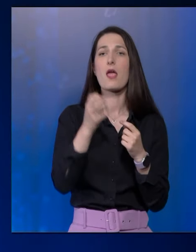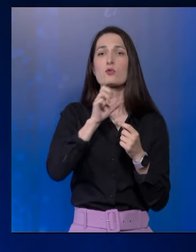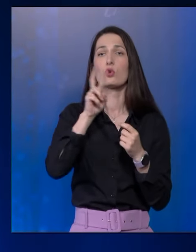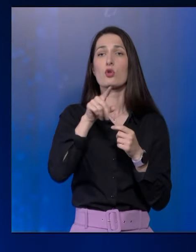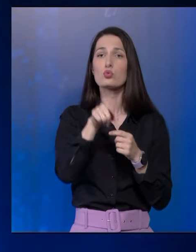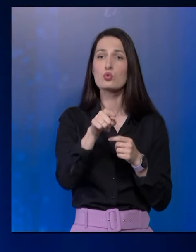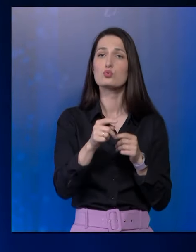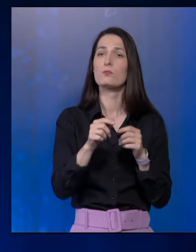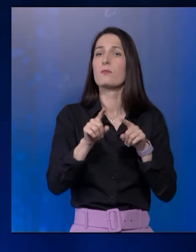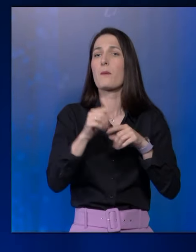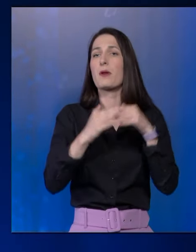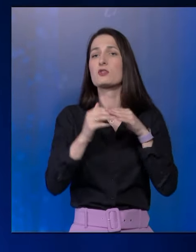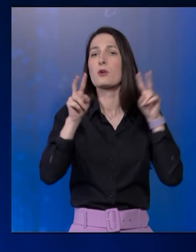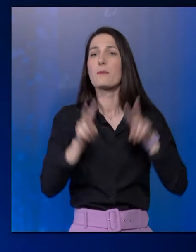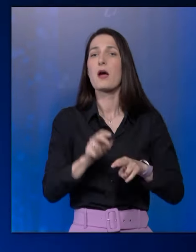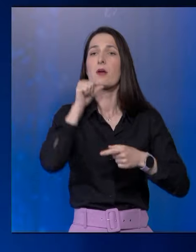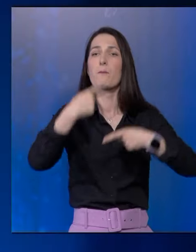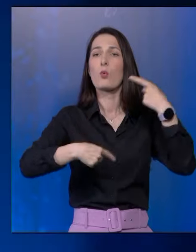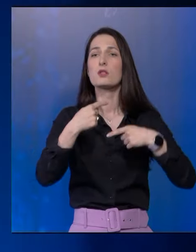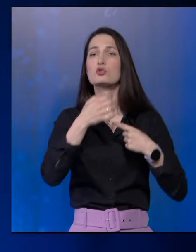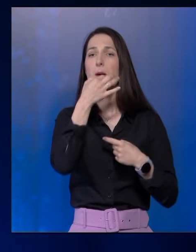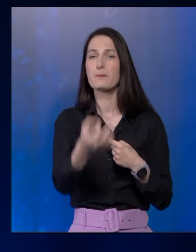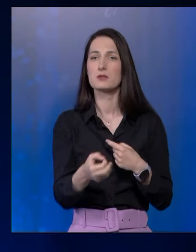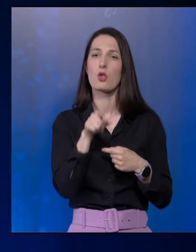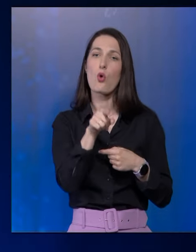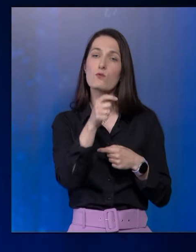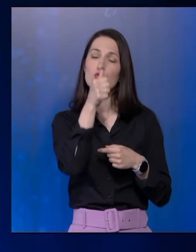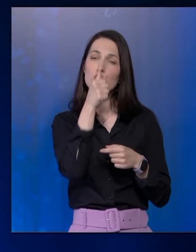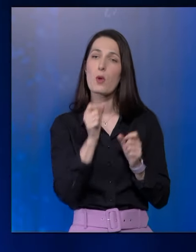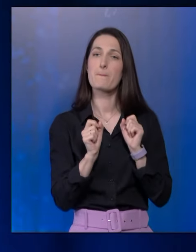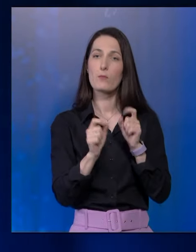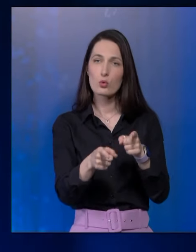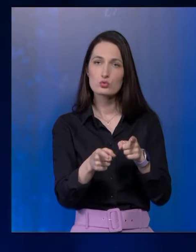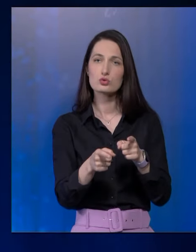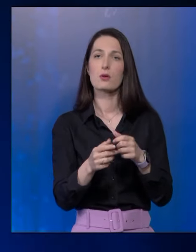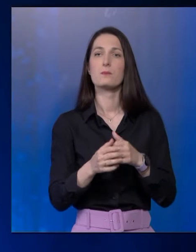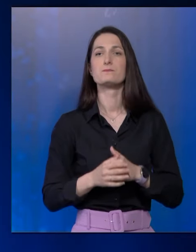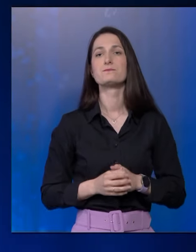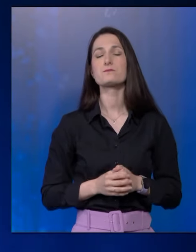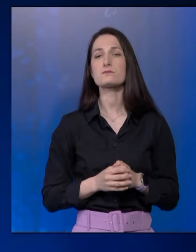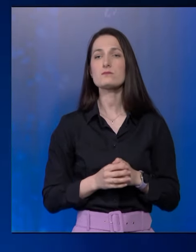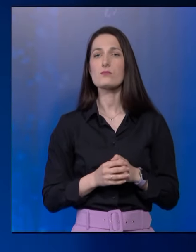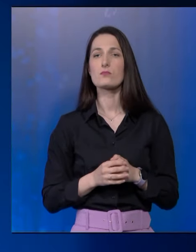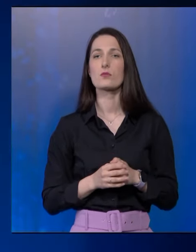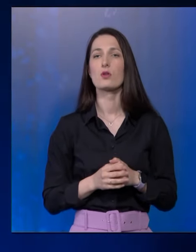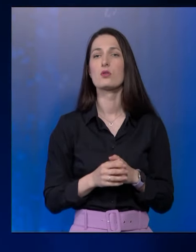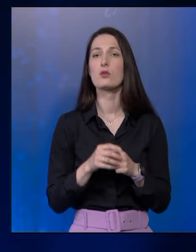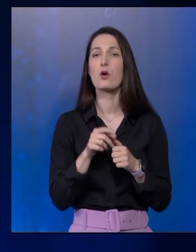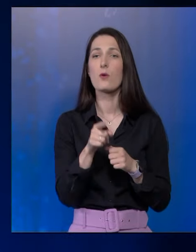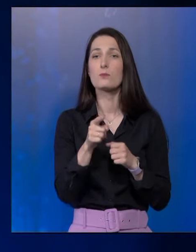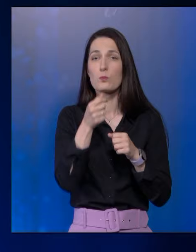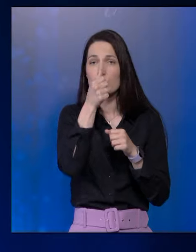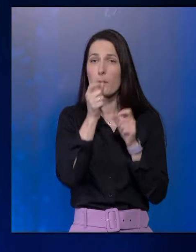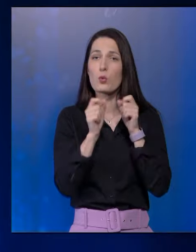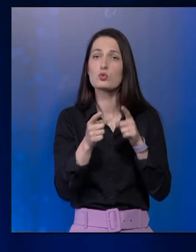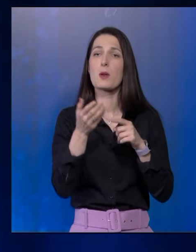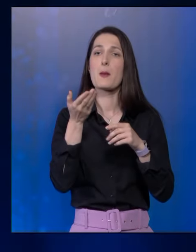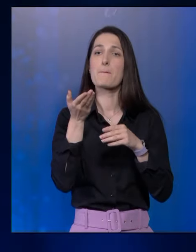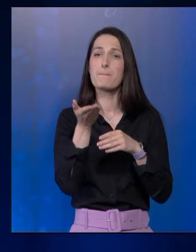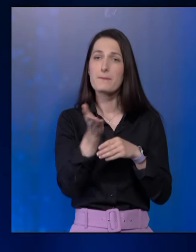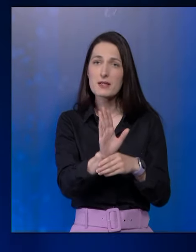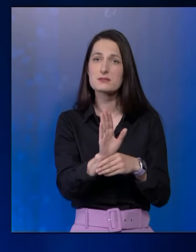praktično ispuniti sve one obaveze koje su preuzeli prilikom i koje su dobili prilikom otvaranja pregovora sa